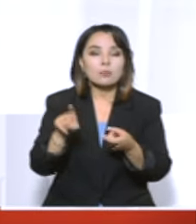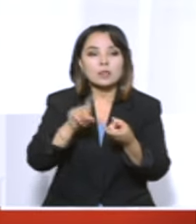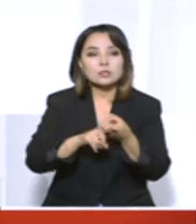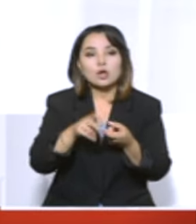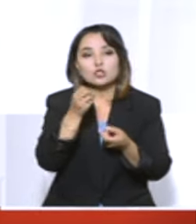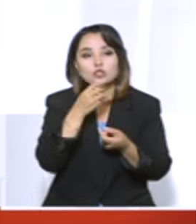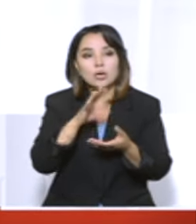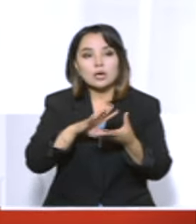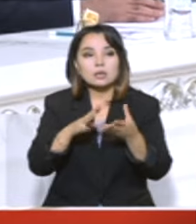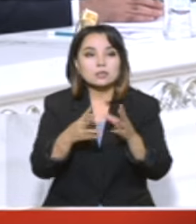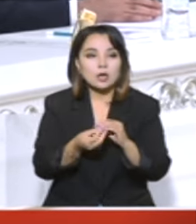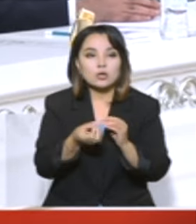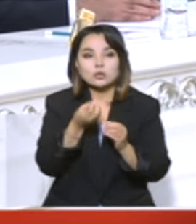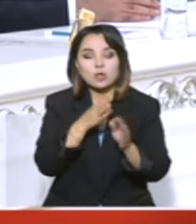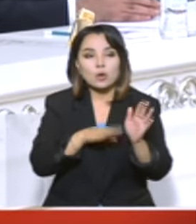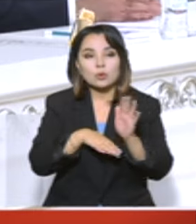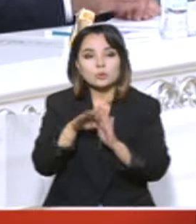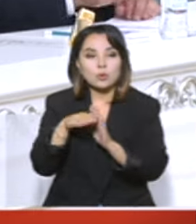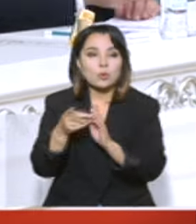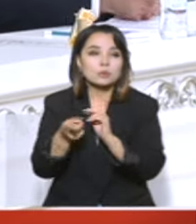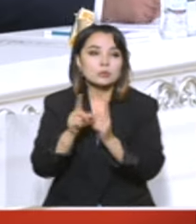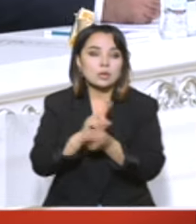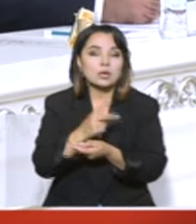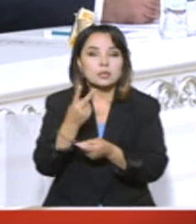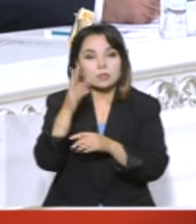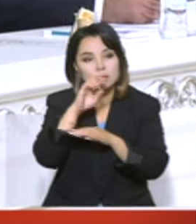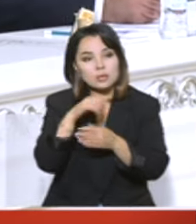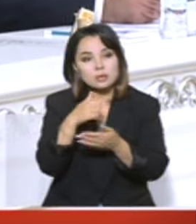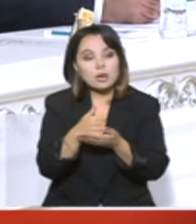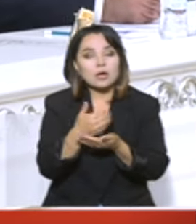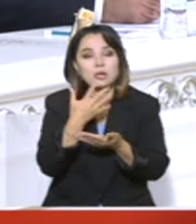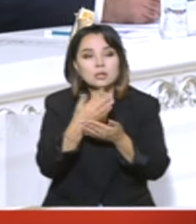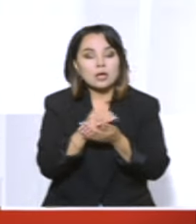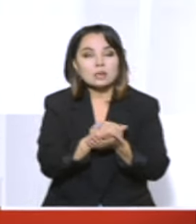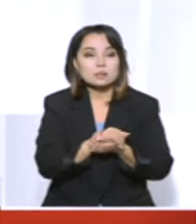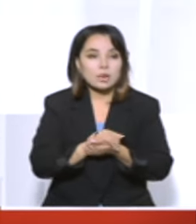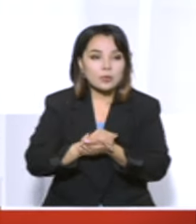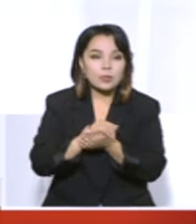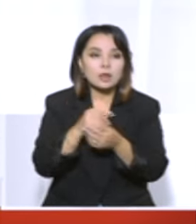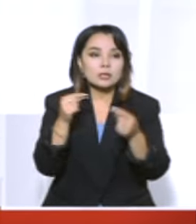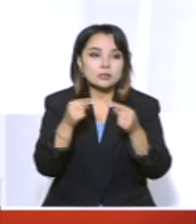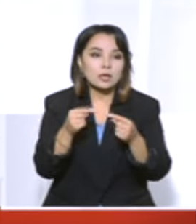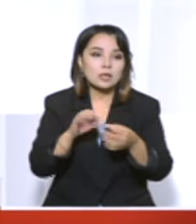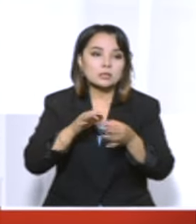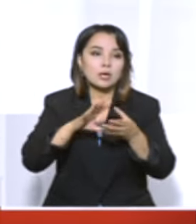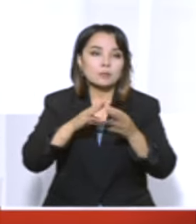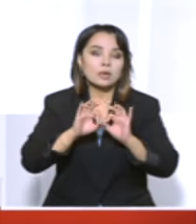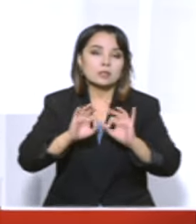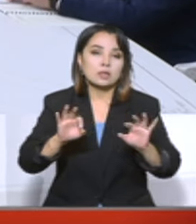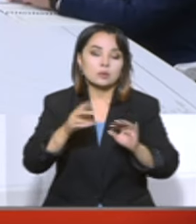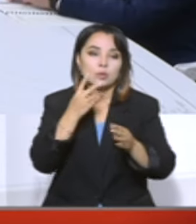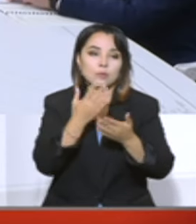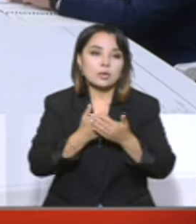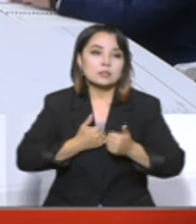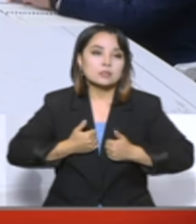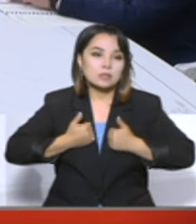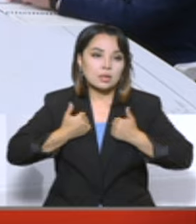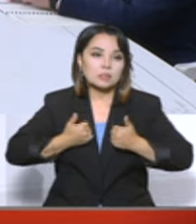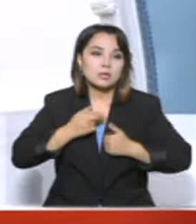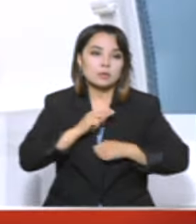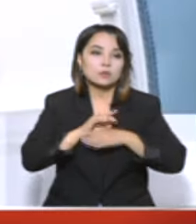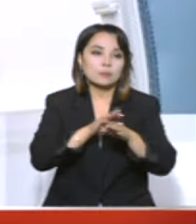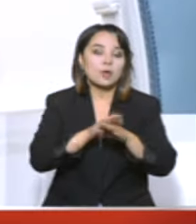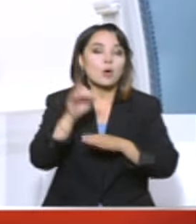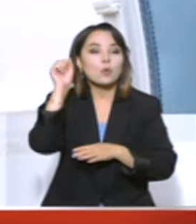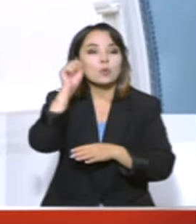қарай түбегейлі өзгерді. Екі ел ынтымақтастығын нақты мазмұнмен толықтыруға бар күш-жігерімізді саламыз. Өзбекстан